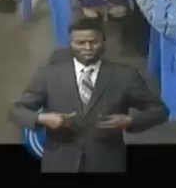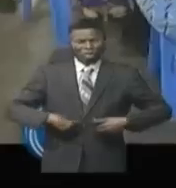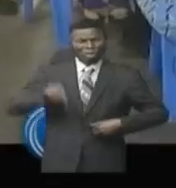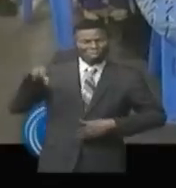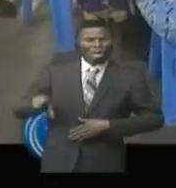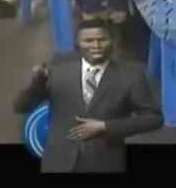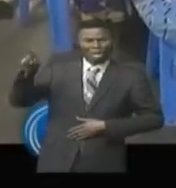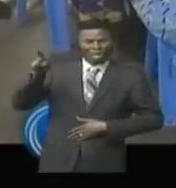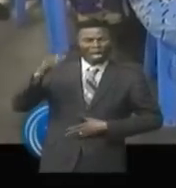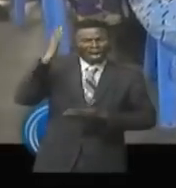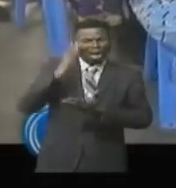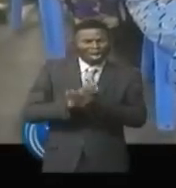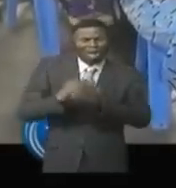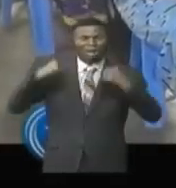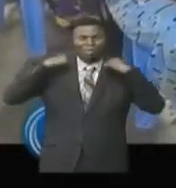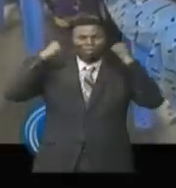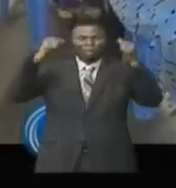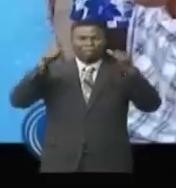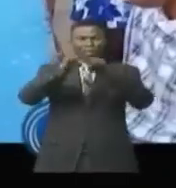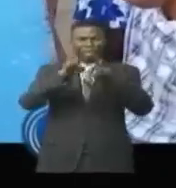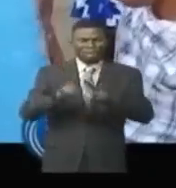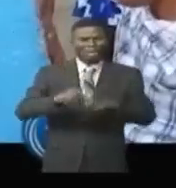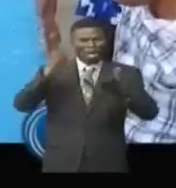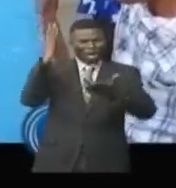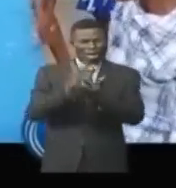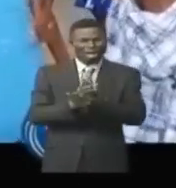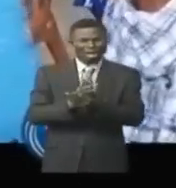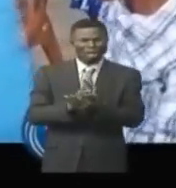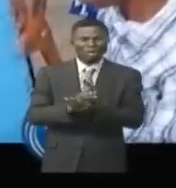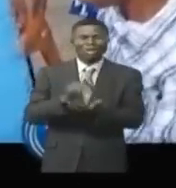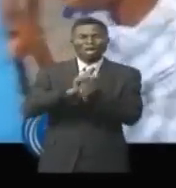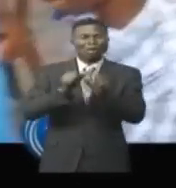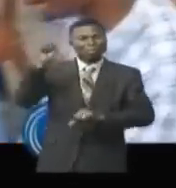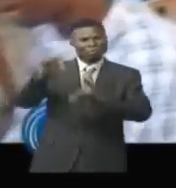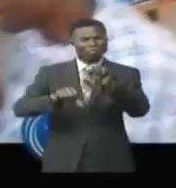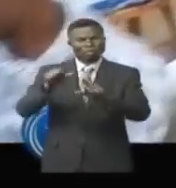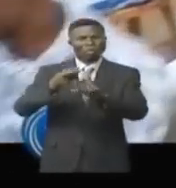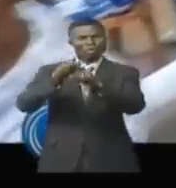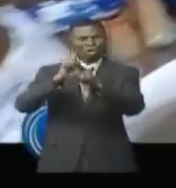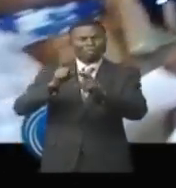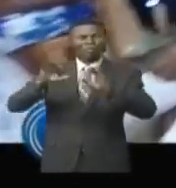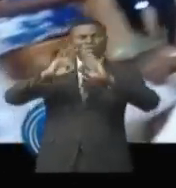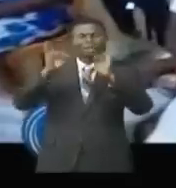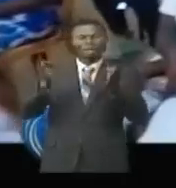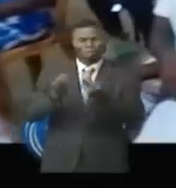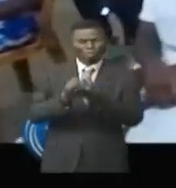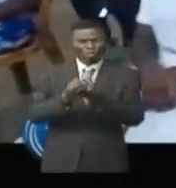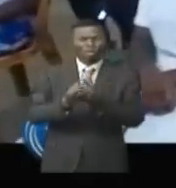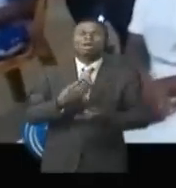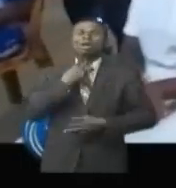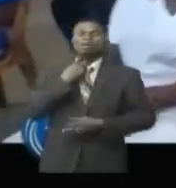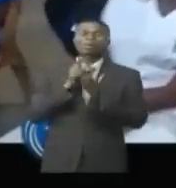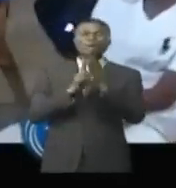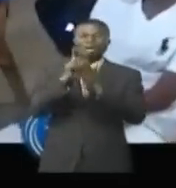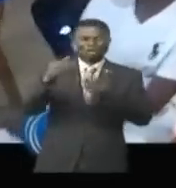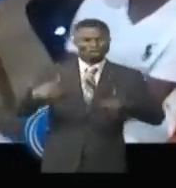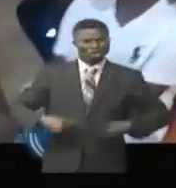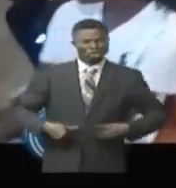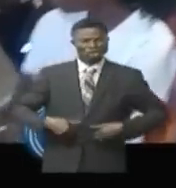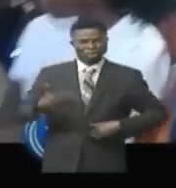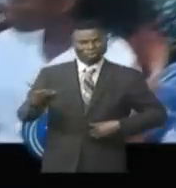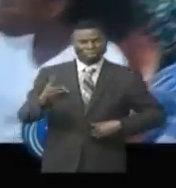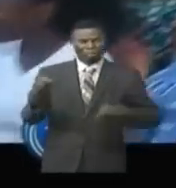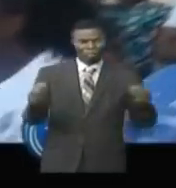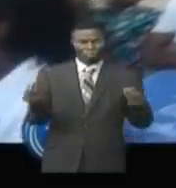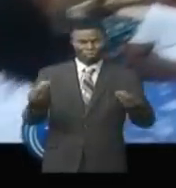Kibala à bannir les banditismes et à briser certains interdits imposés dans nos familles, lesquels bloquent l'épanouissement des jeunes. C'est